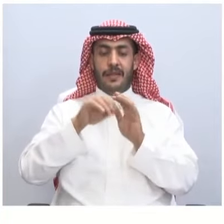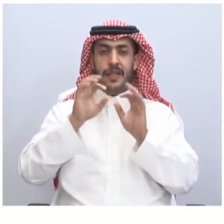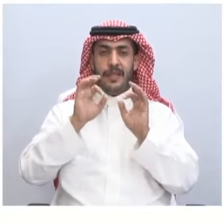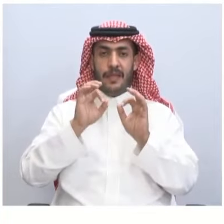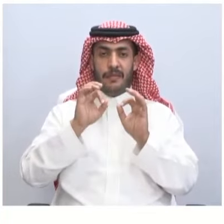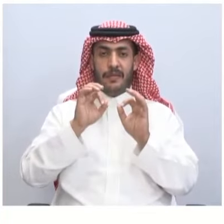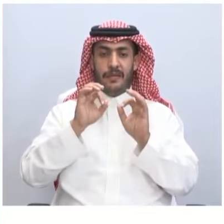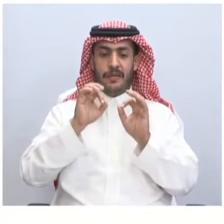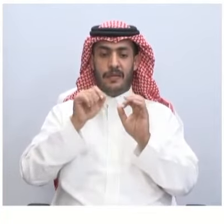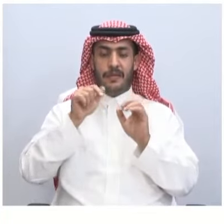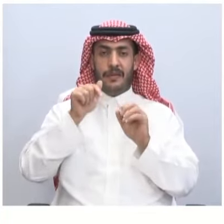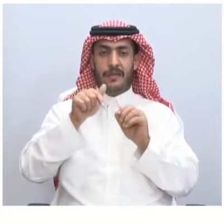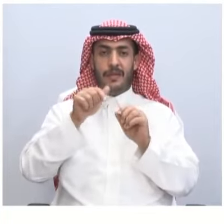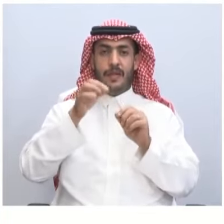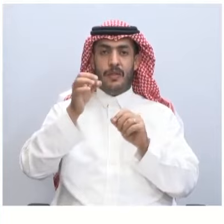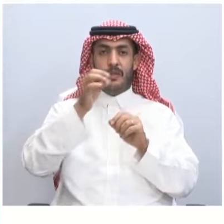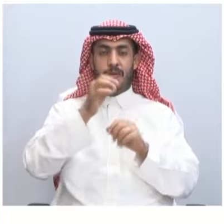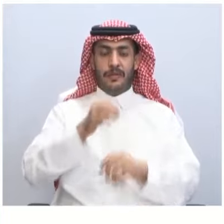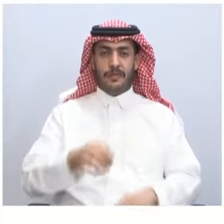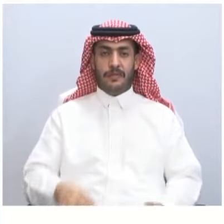الطبيعيه في هذه